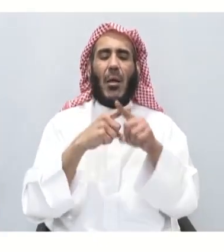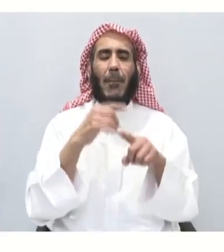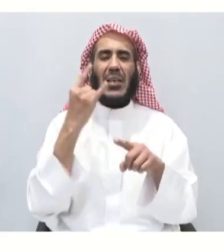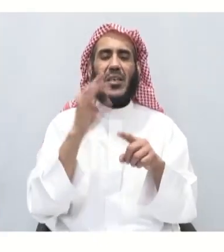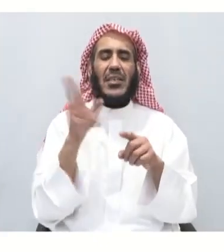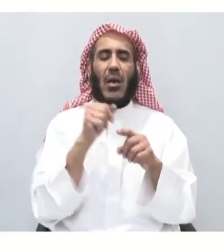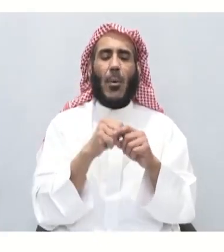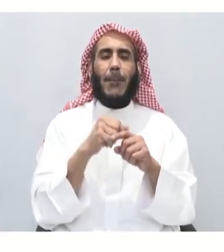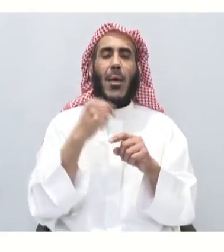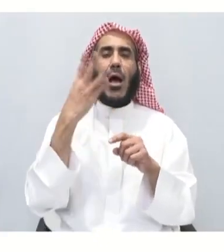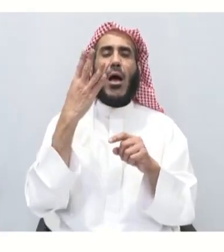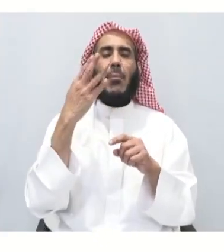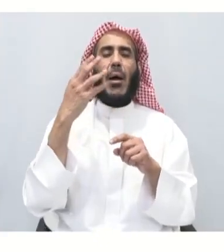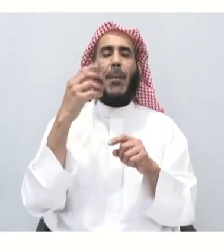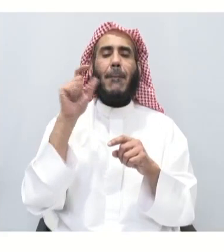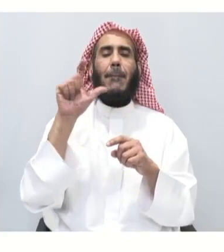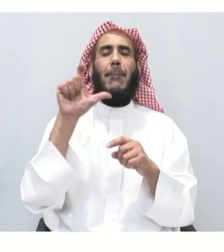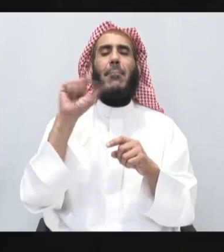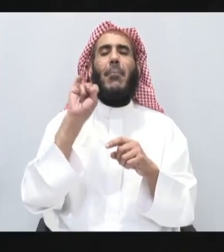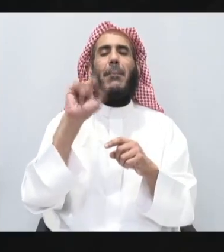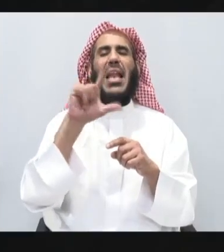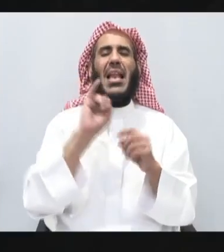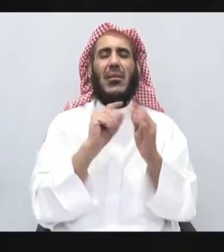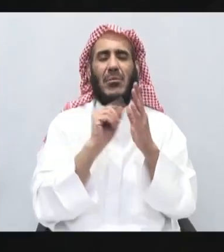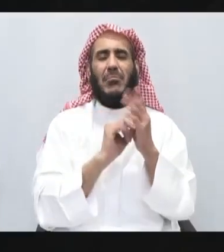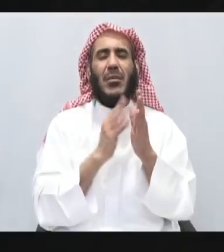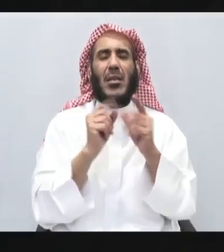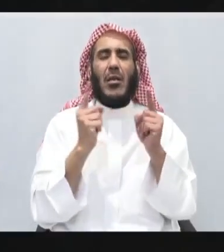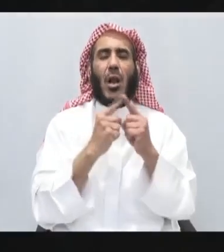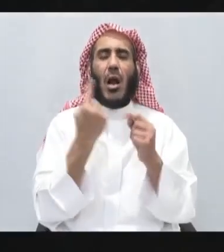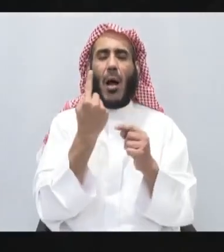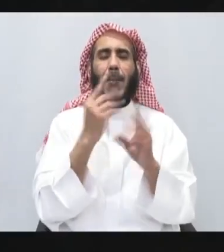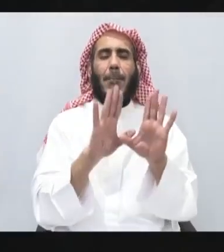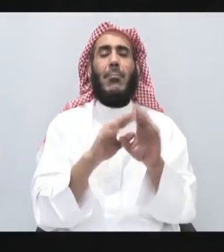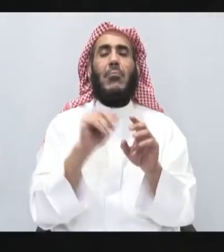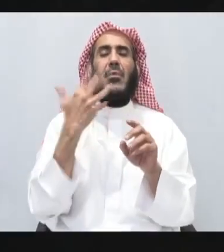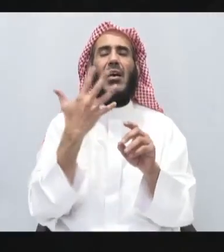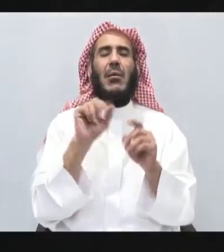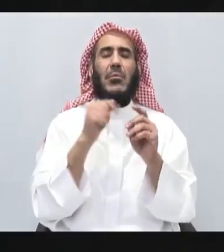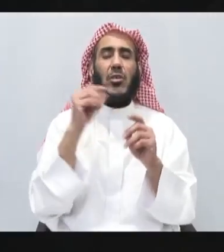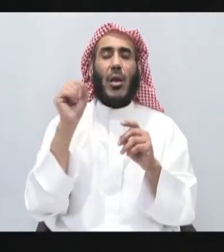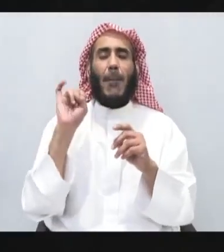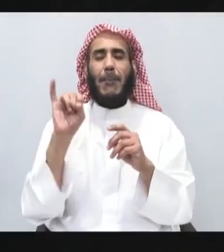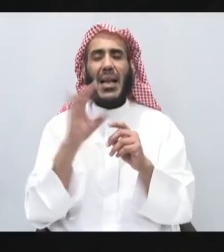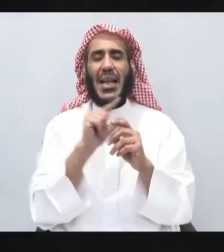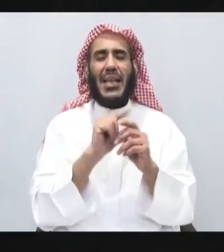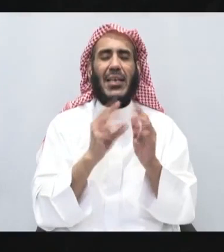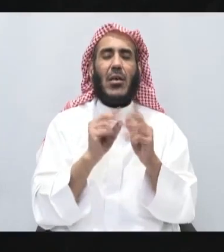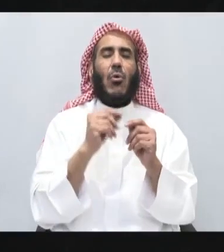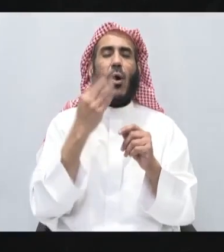يصبح عندي 4 ملي الان توحدت الارقام صار عندي خ من ملي